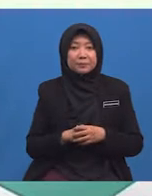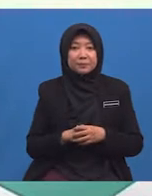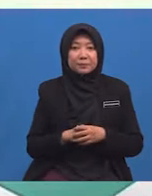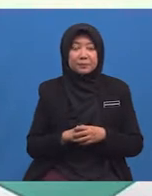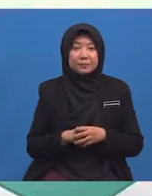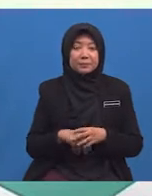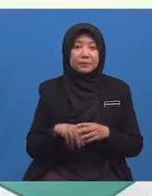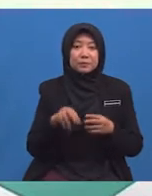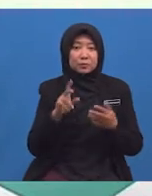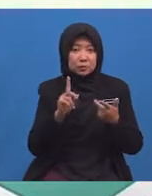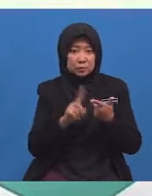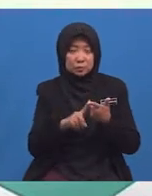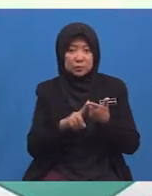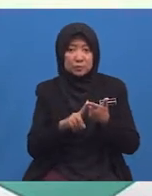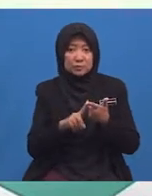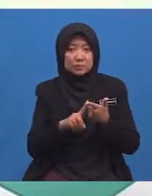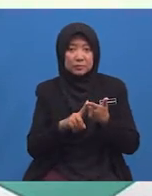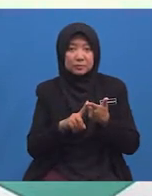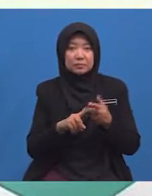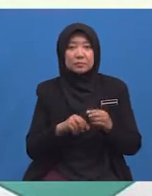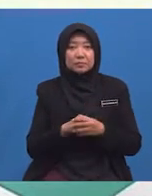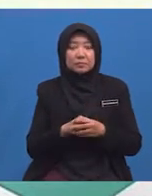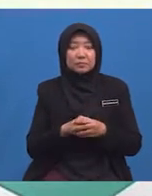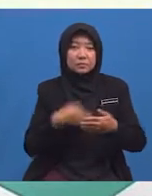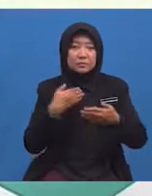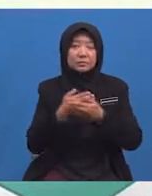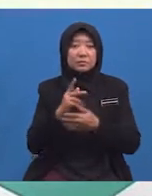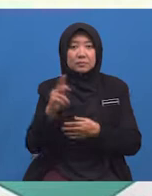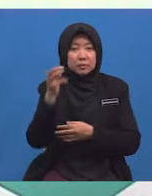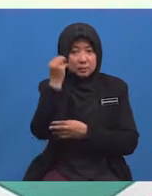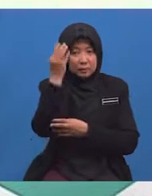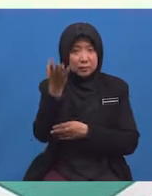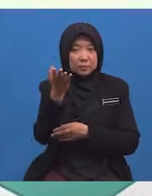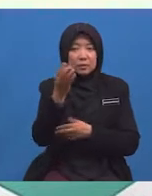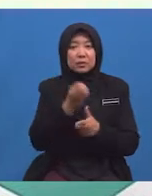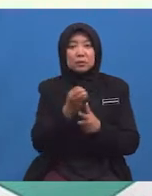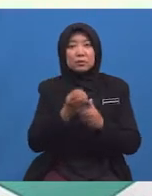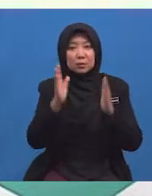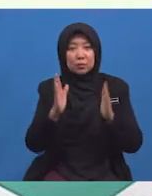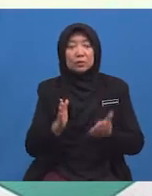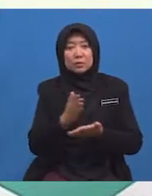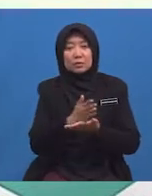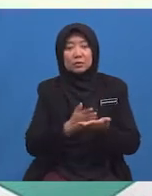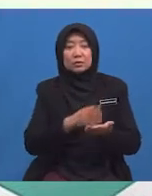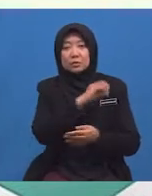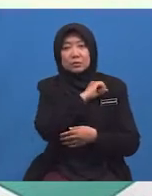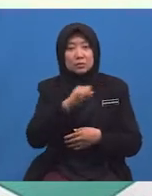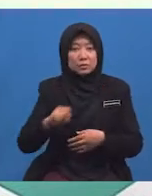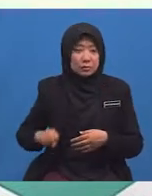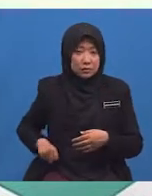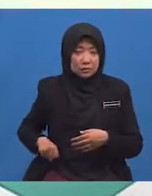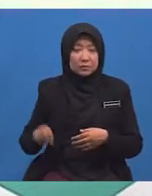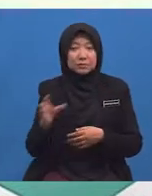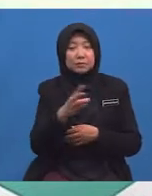Peranan kedua yang dimainkan oleh golongan ini adalah menyampaikan maklumat atau orang tengah kepada sultan. Dan